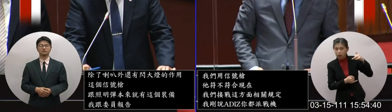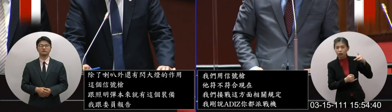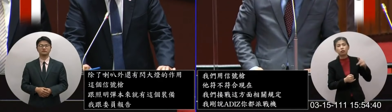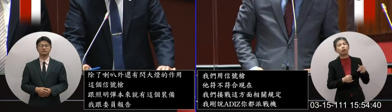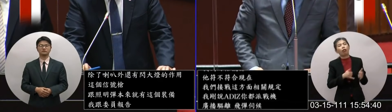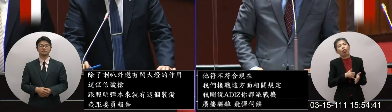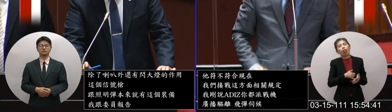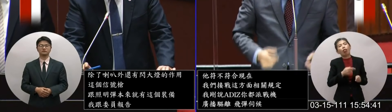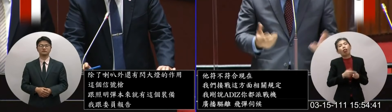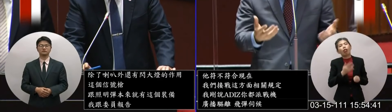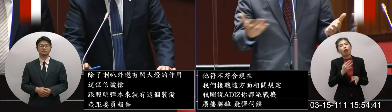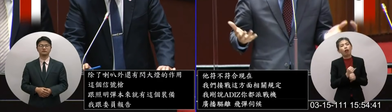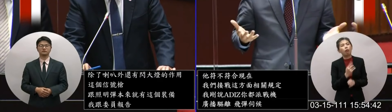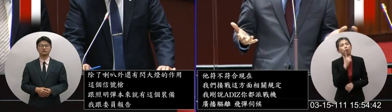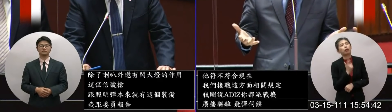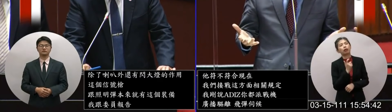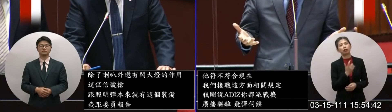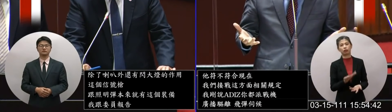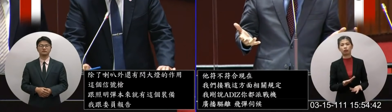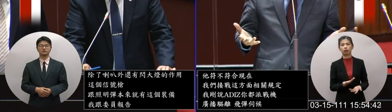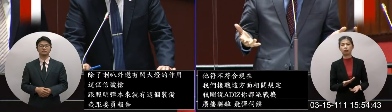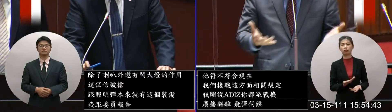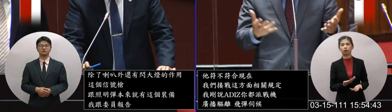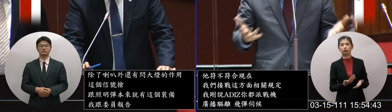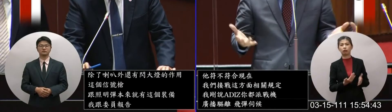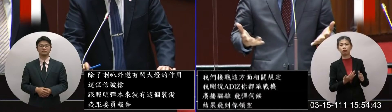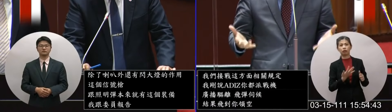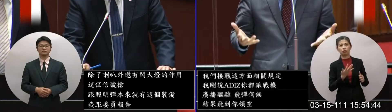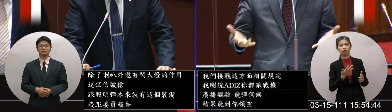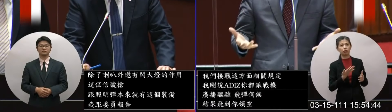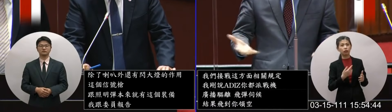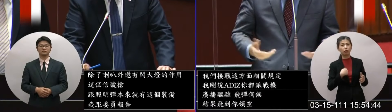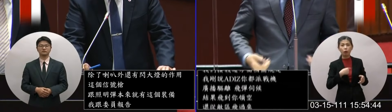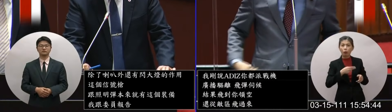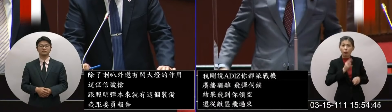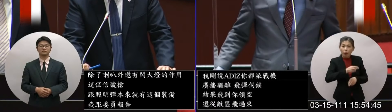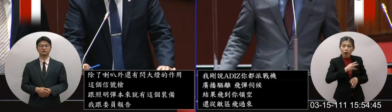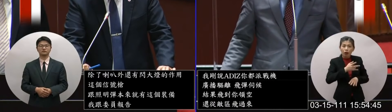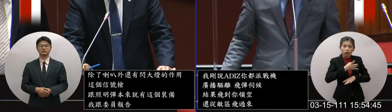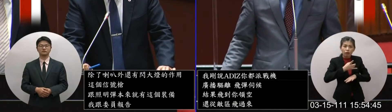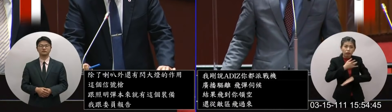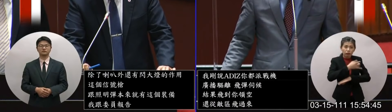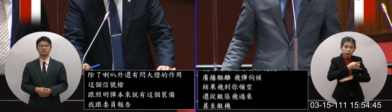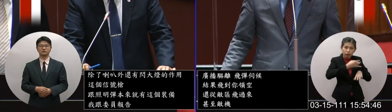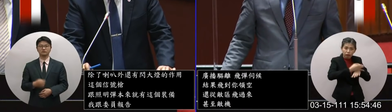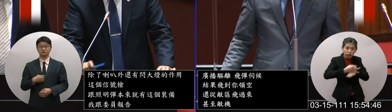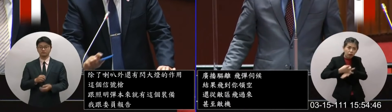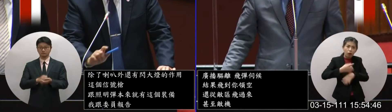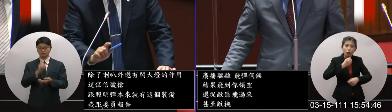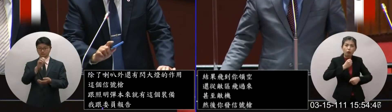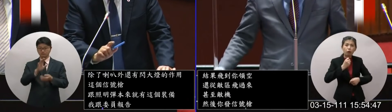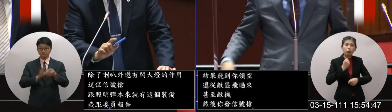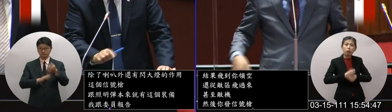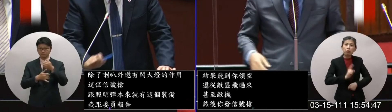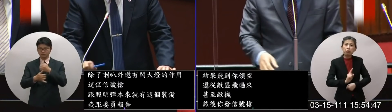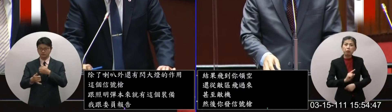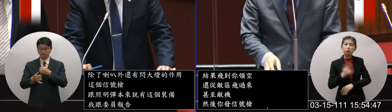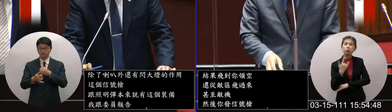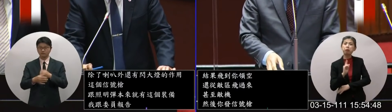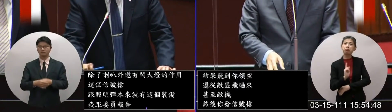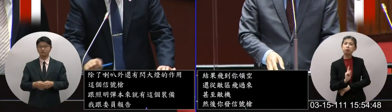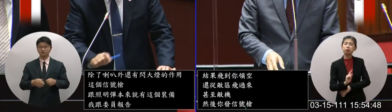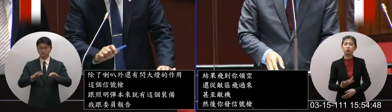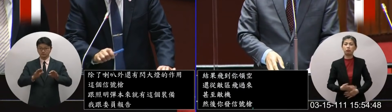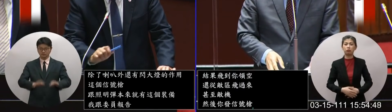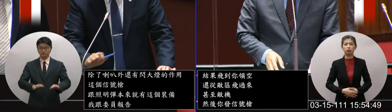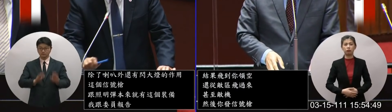枪，那我们的防空飞弹在干嘛？我们部署在那里的防空飞弹在干什么？ 我跟委员报告好不好？就是目前